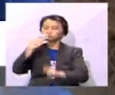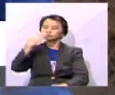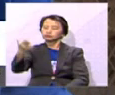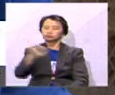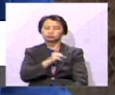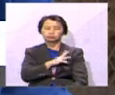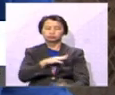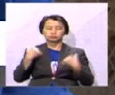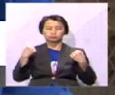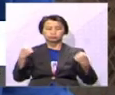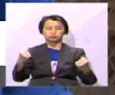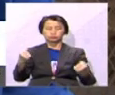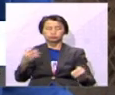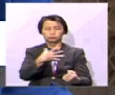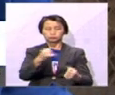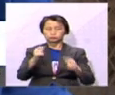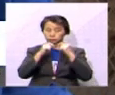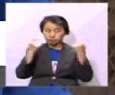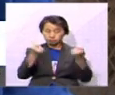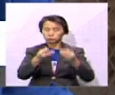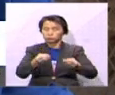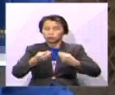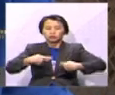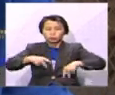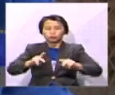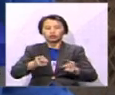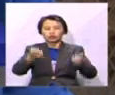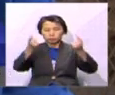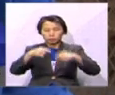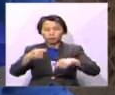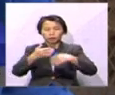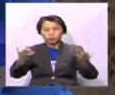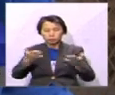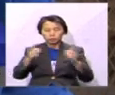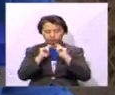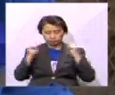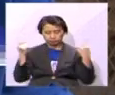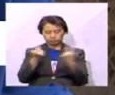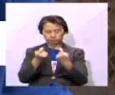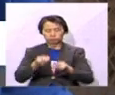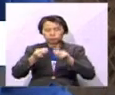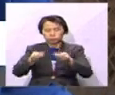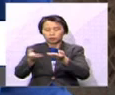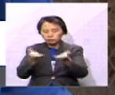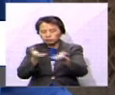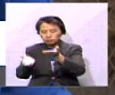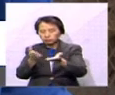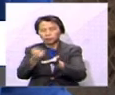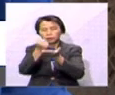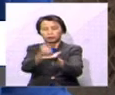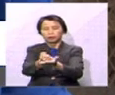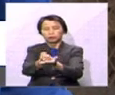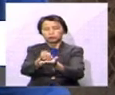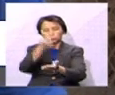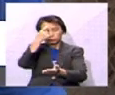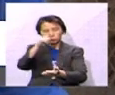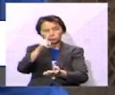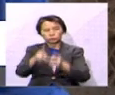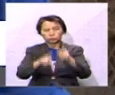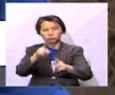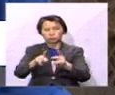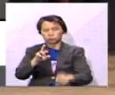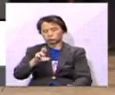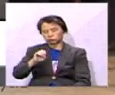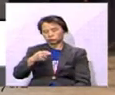dengan CPRC team kerana memberi peluang kepada saya untuk hadir bersama-sama team di sini untuk memberikan bantuan dan juga sumbangan kepada warga